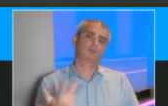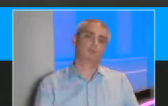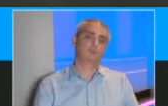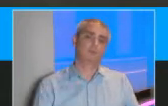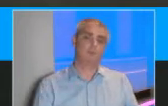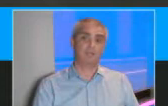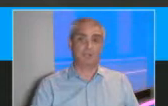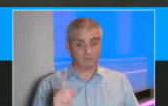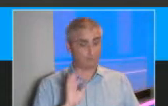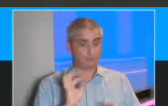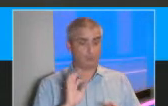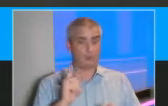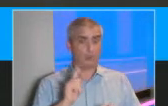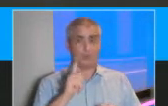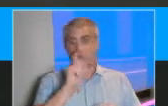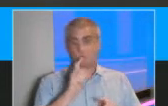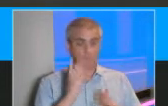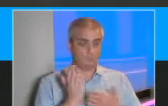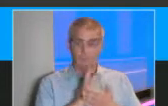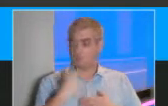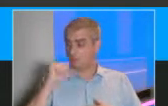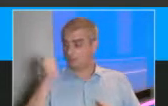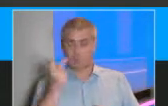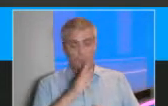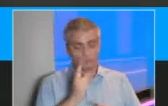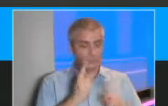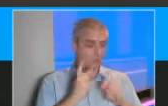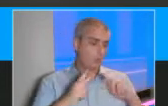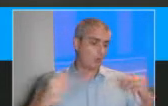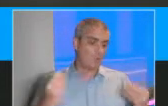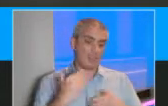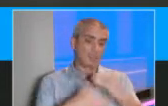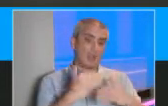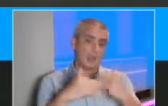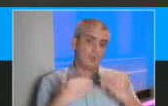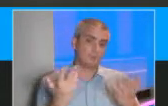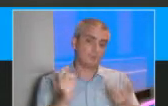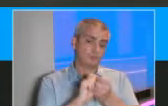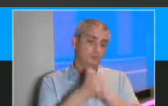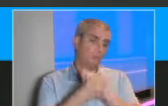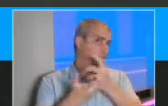ושלישית. אבל כדי לא, יכול להיות שבין הראשונה לשנייה יקרו כל מיני תהליכים